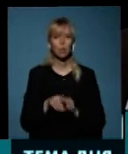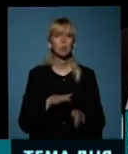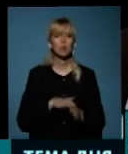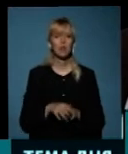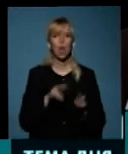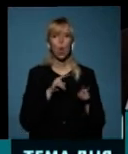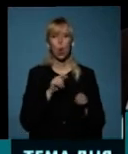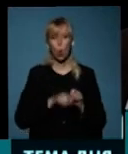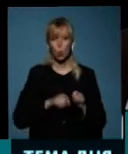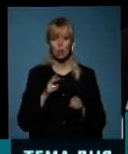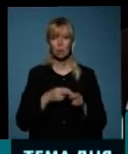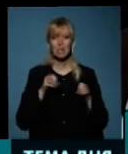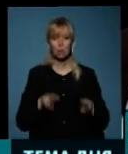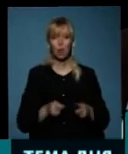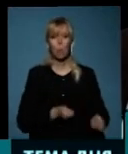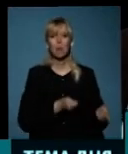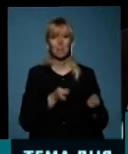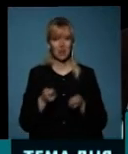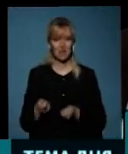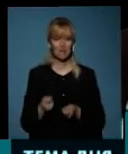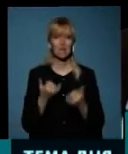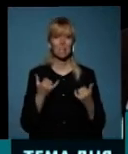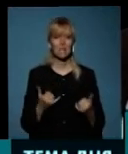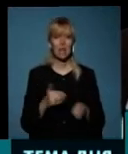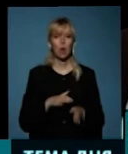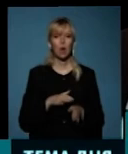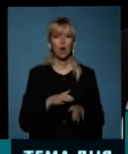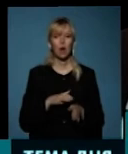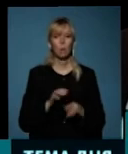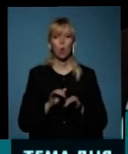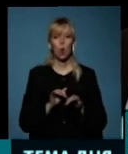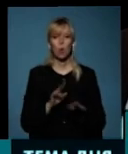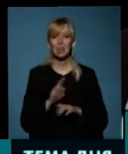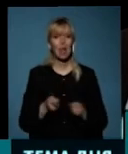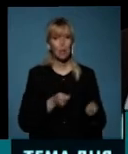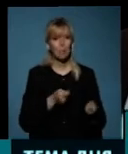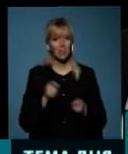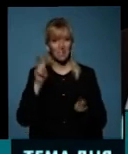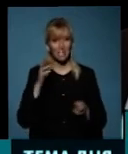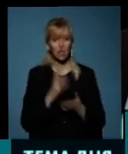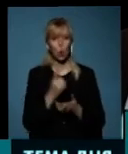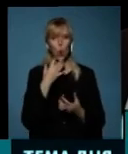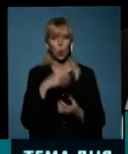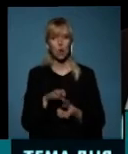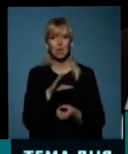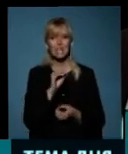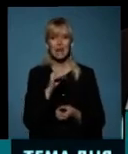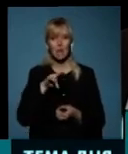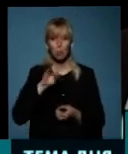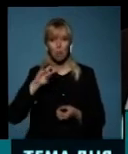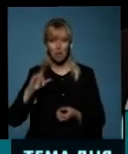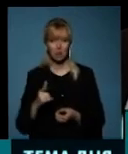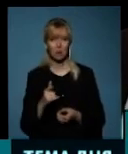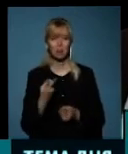здійснювати контроль за безпекою перевезень. От зараз проводиться вже операція не «Перевізник», а ще є одна «Гарячий серпень». Це